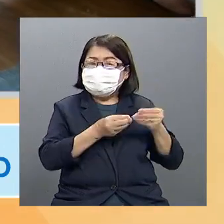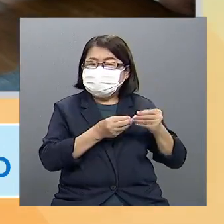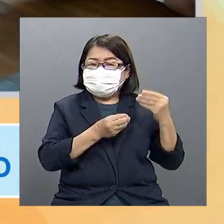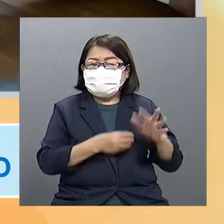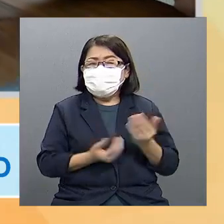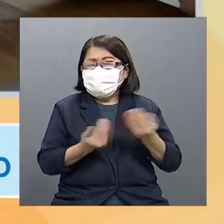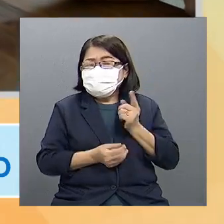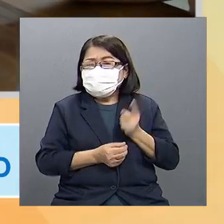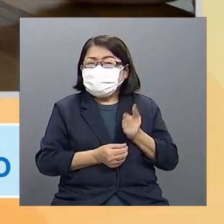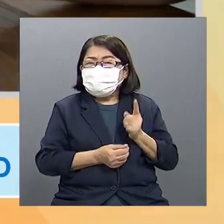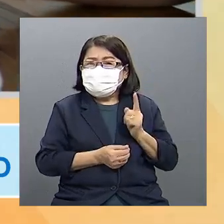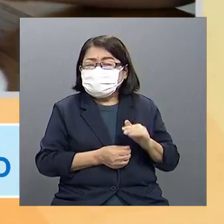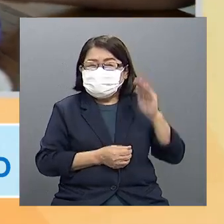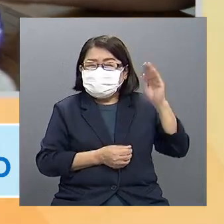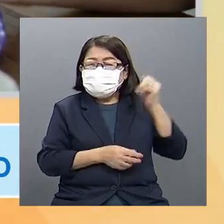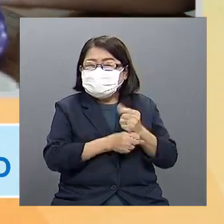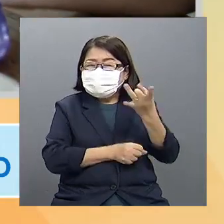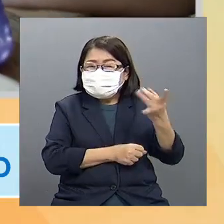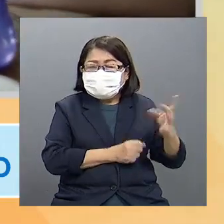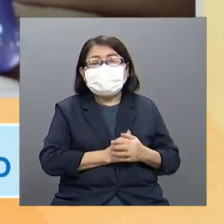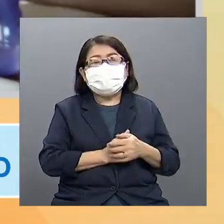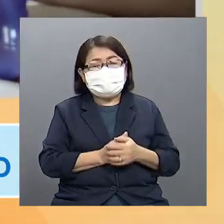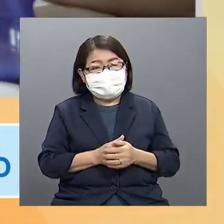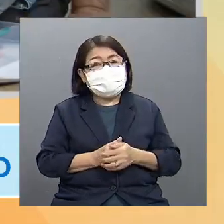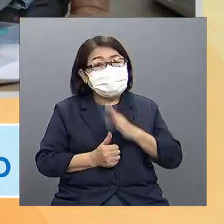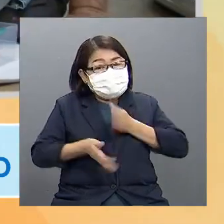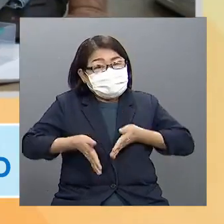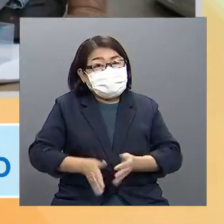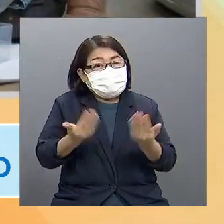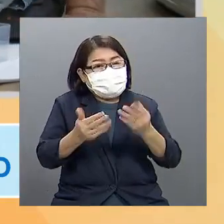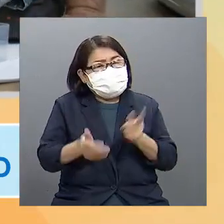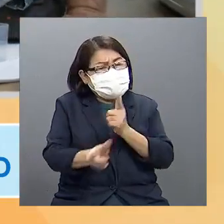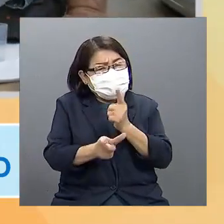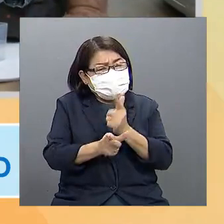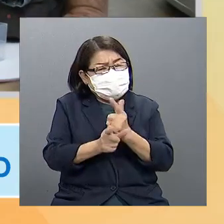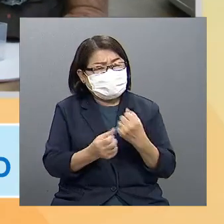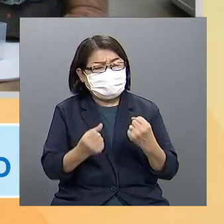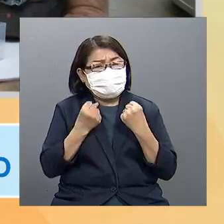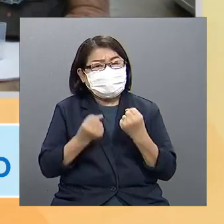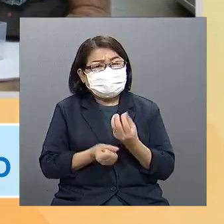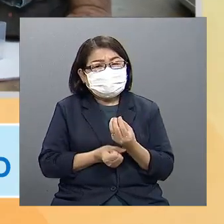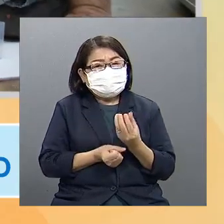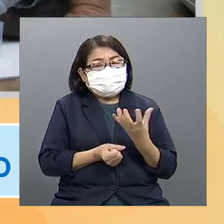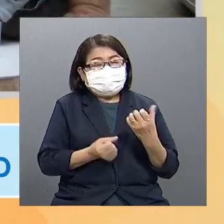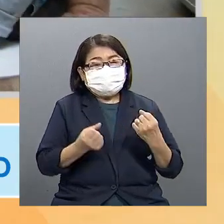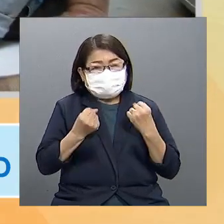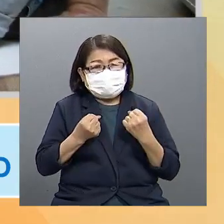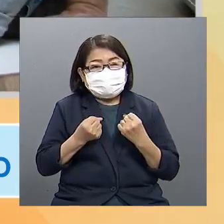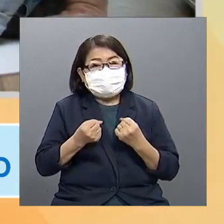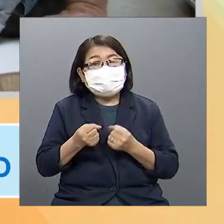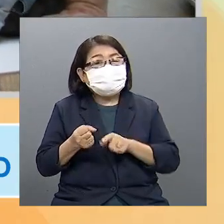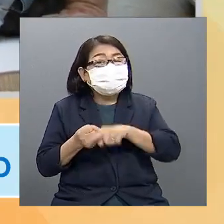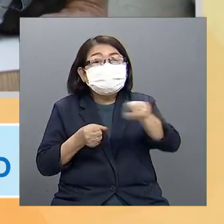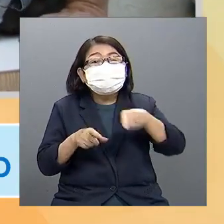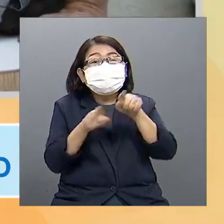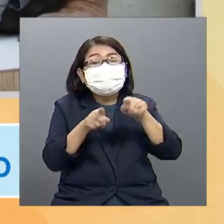แลเขาก็คือสุขภาพร่างกายใช่ไหมคะเพื่อให้เขาเติบโตแข็งแรงอันนี้เป็นพื้นฐานซึ่งตอนนี้โควิดคงมีเรื่อง